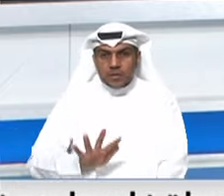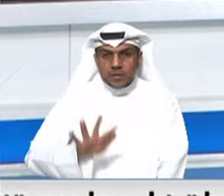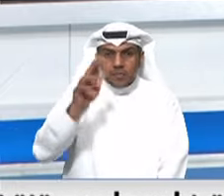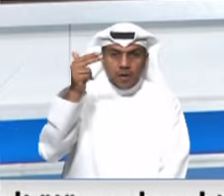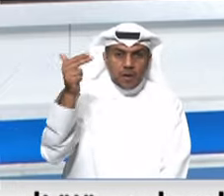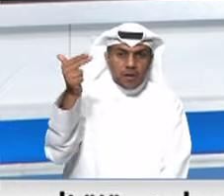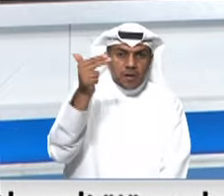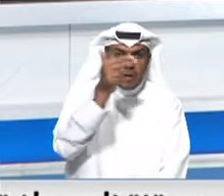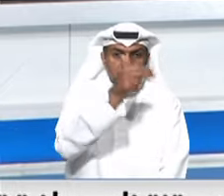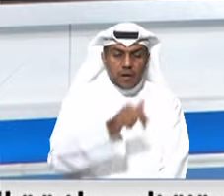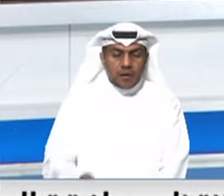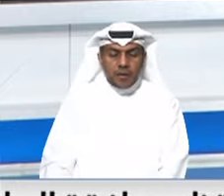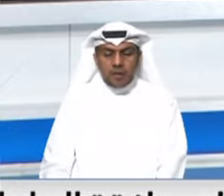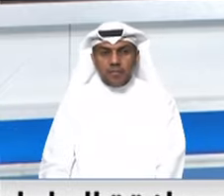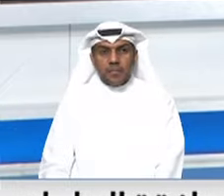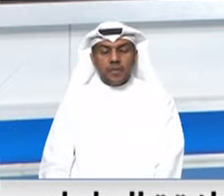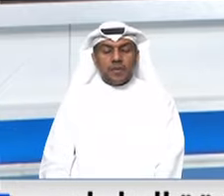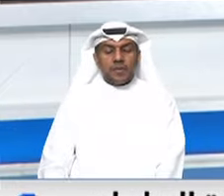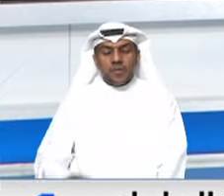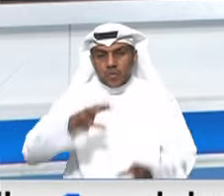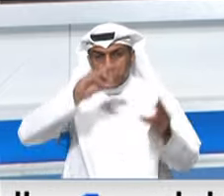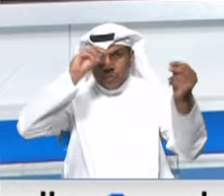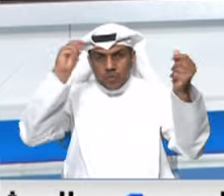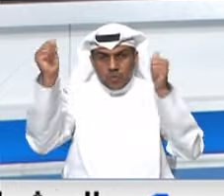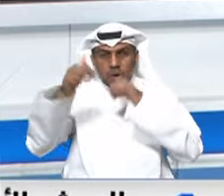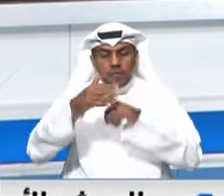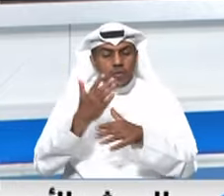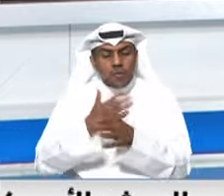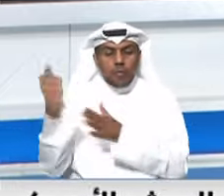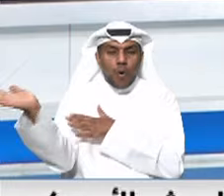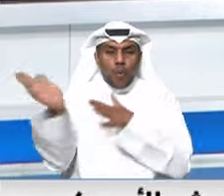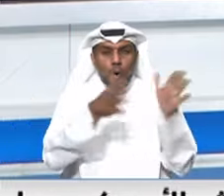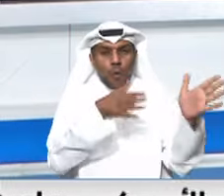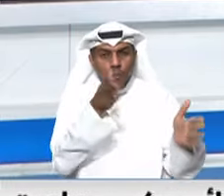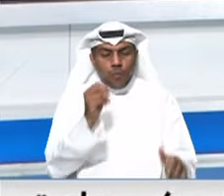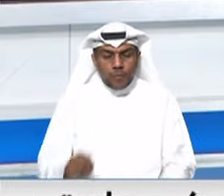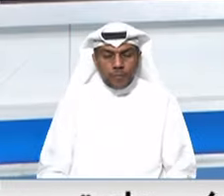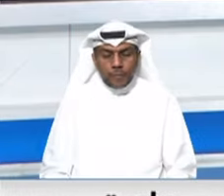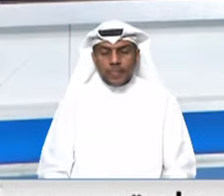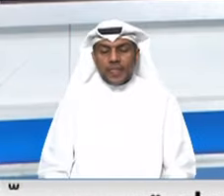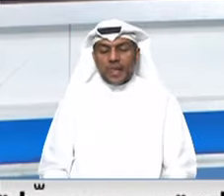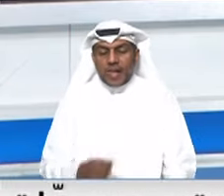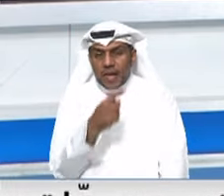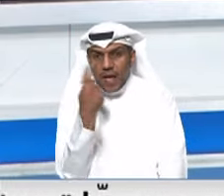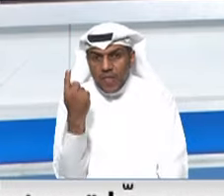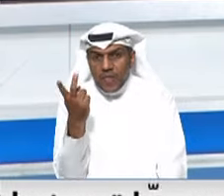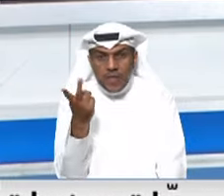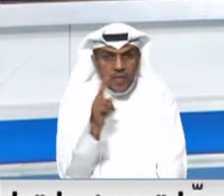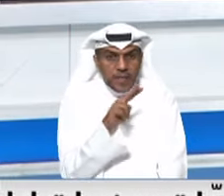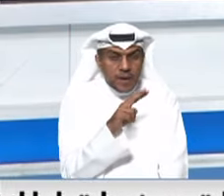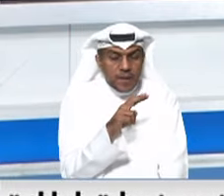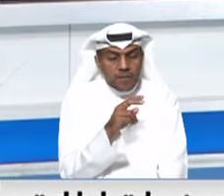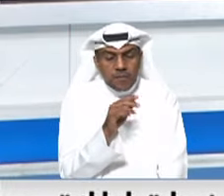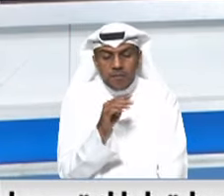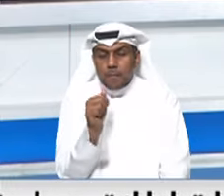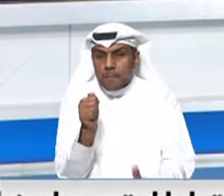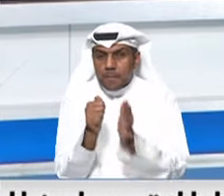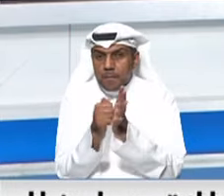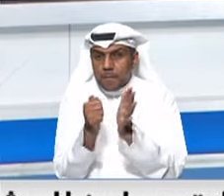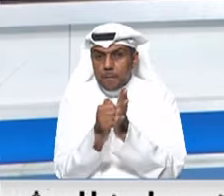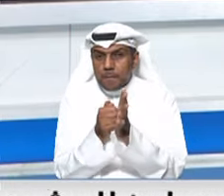بشكل ملحوظ ومع نشاط الرياح راح يكون هناك غبار مثار خاصه على المناطق الصحراوي والمكشوفه وقد يمتد على بعض المناطق السكنيه